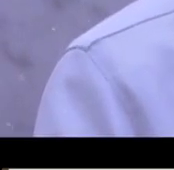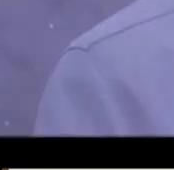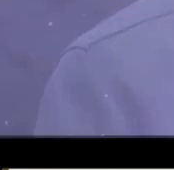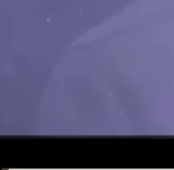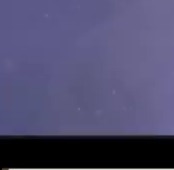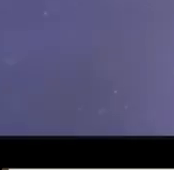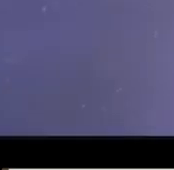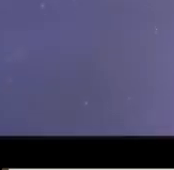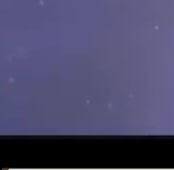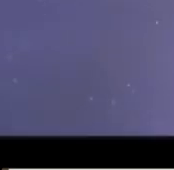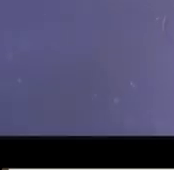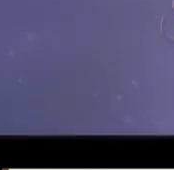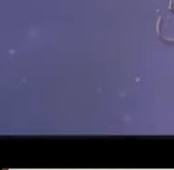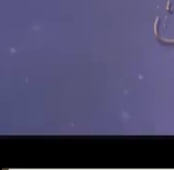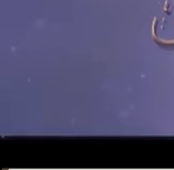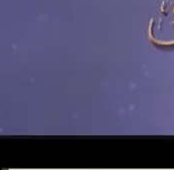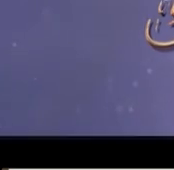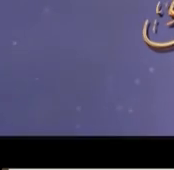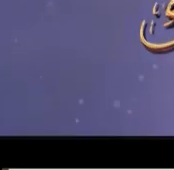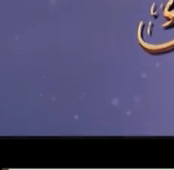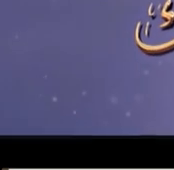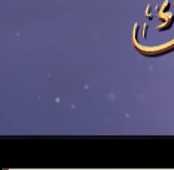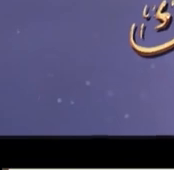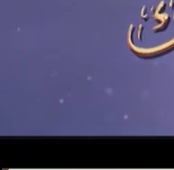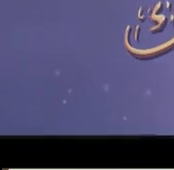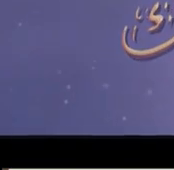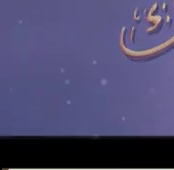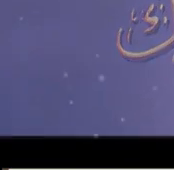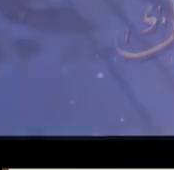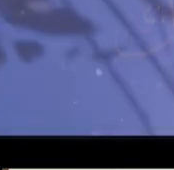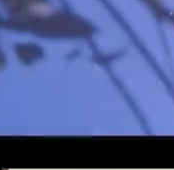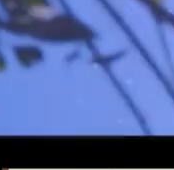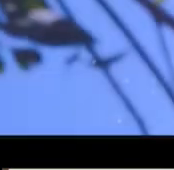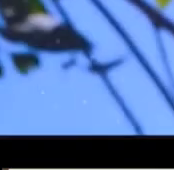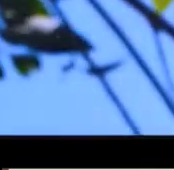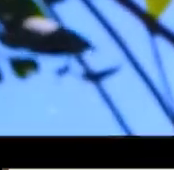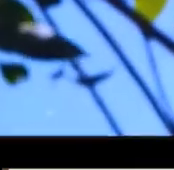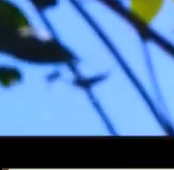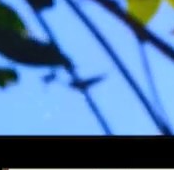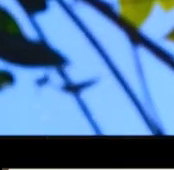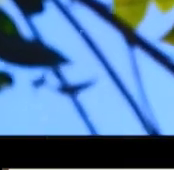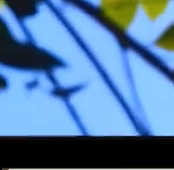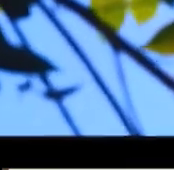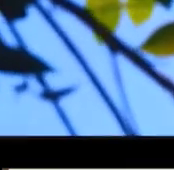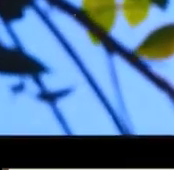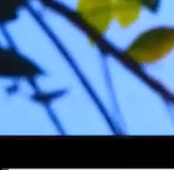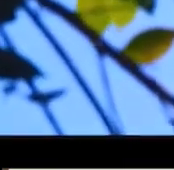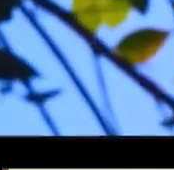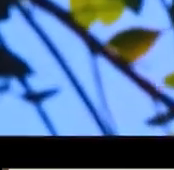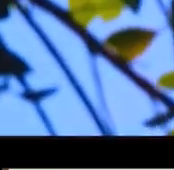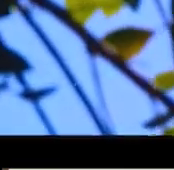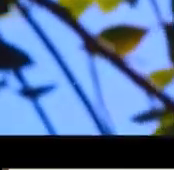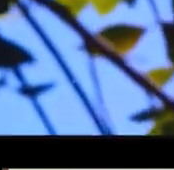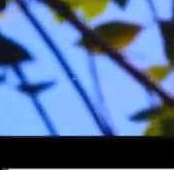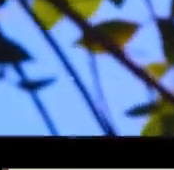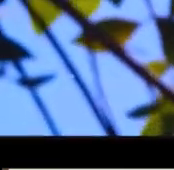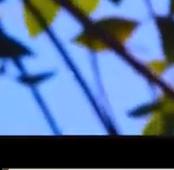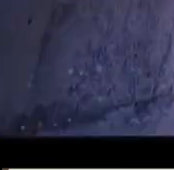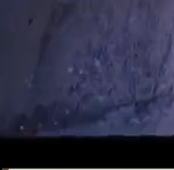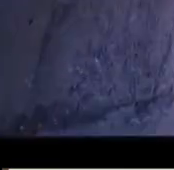واجعل ذريتنا امه مسلمه لك انك انت التواب